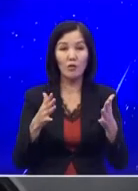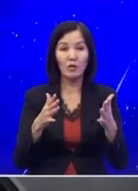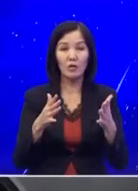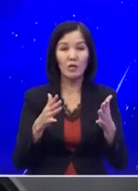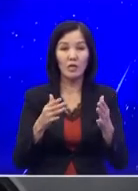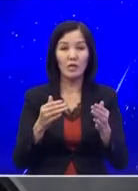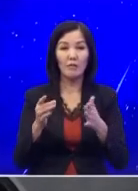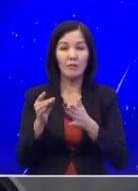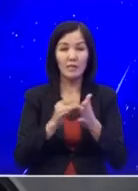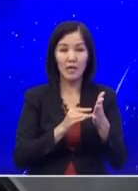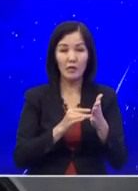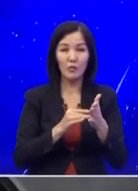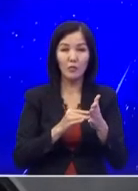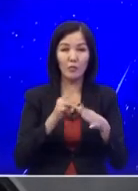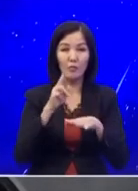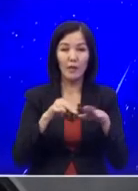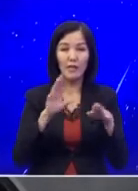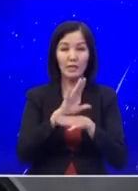департамент полиции. И далее